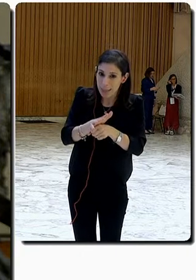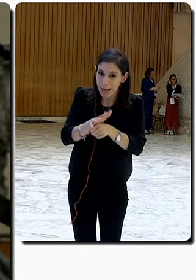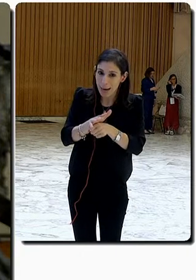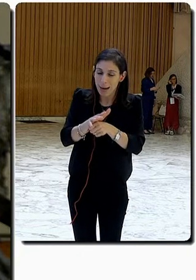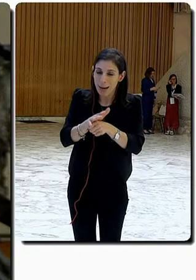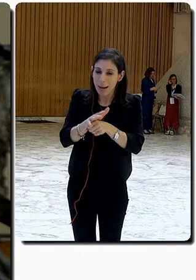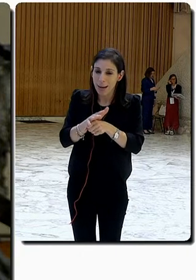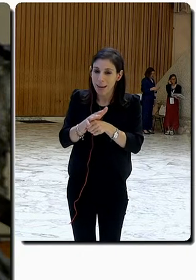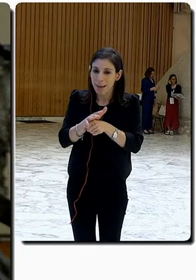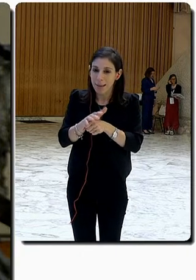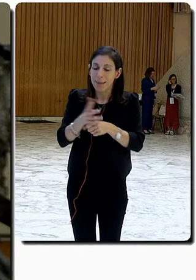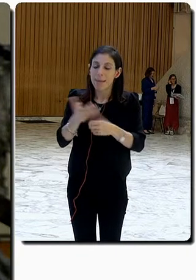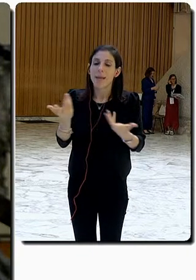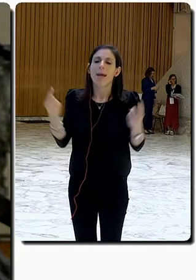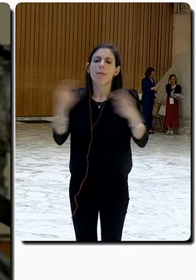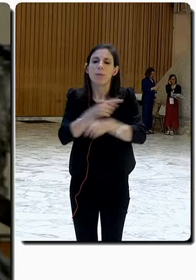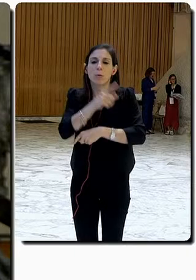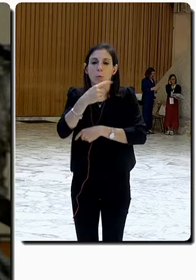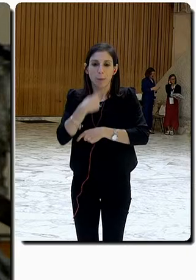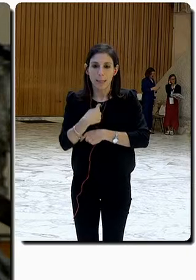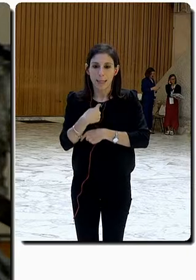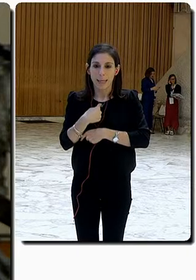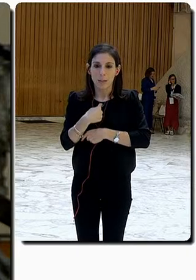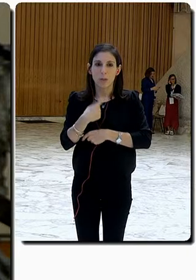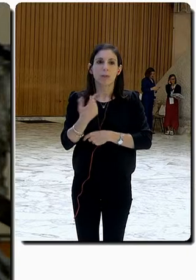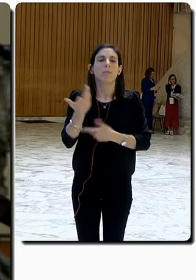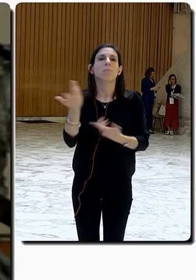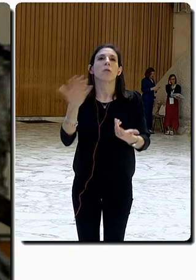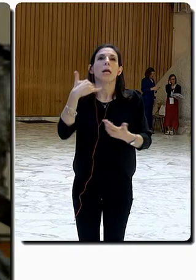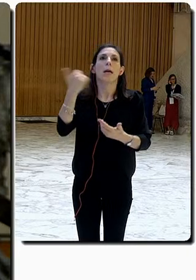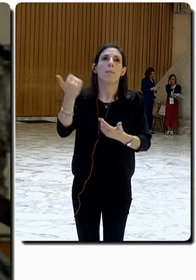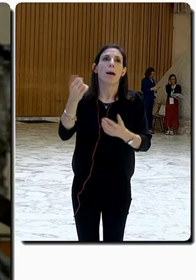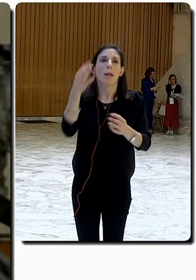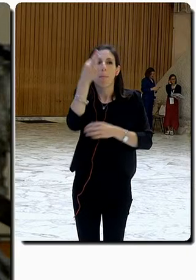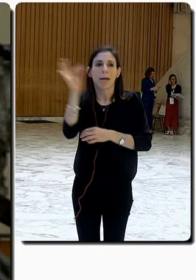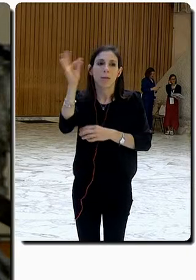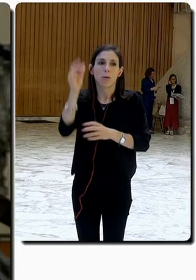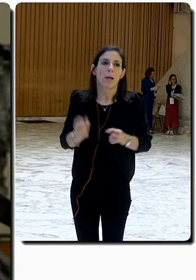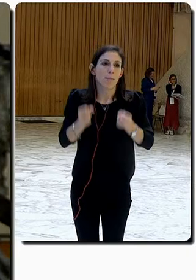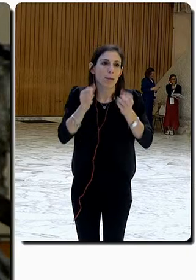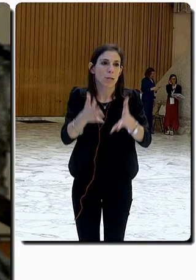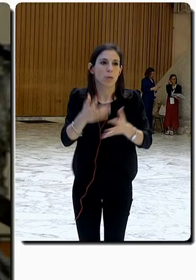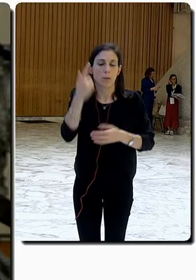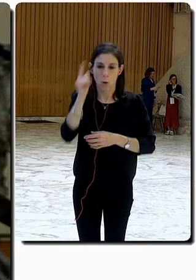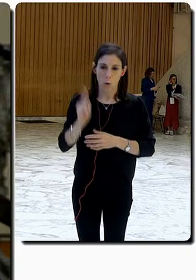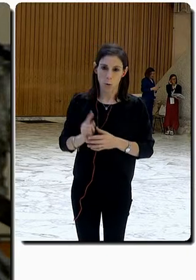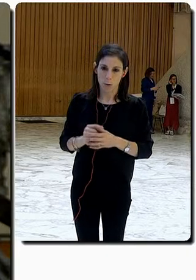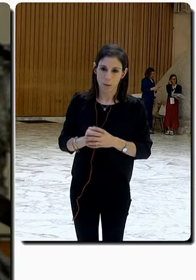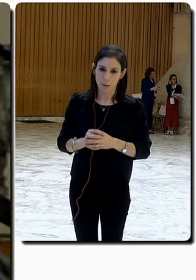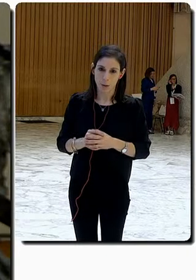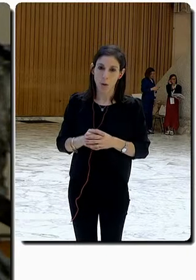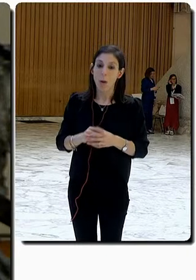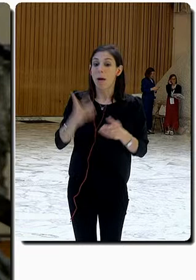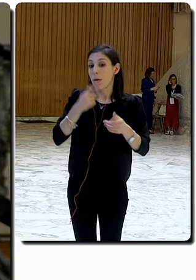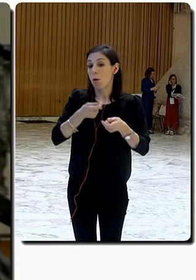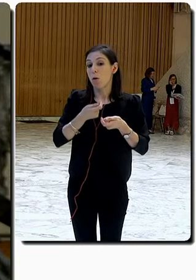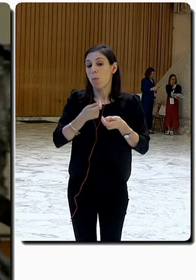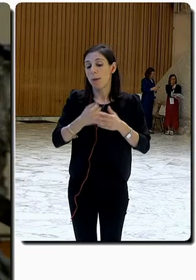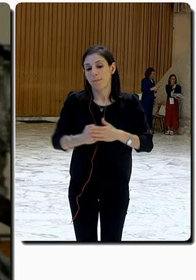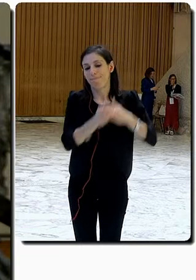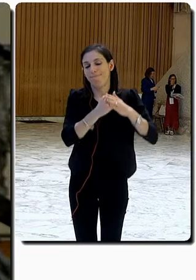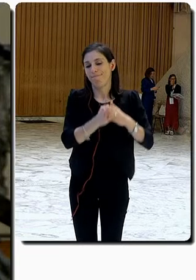me parle d'un appel particulier. Mais je ne l'ai pas encouragé et il n'en a plus